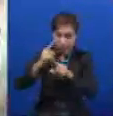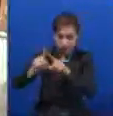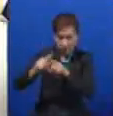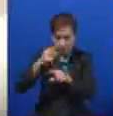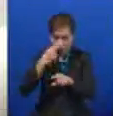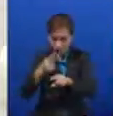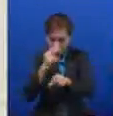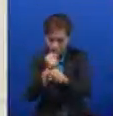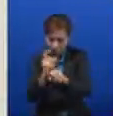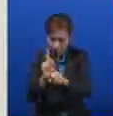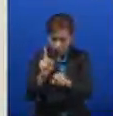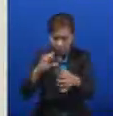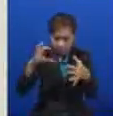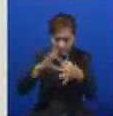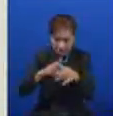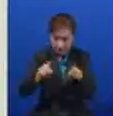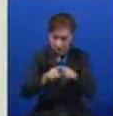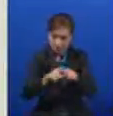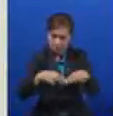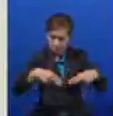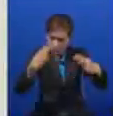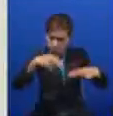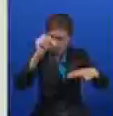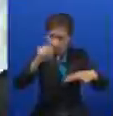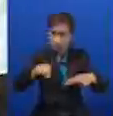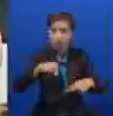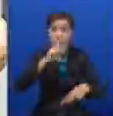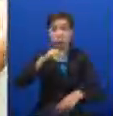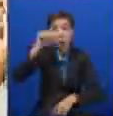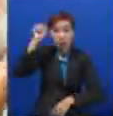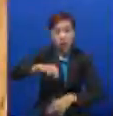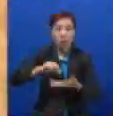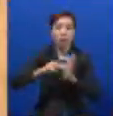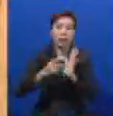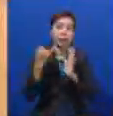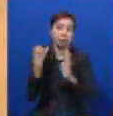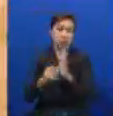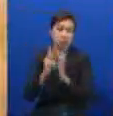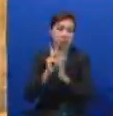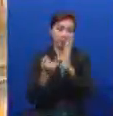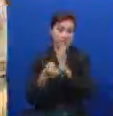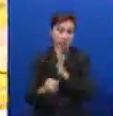คุณสมบัติเป็นยุทธภัณฑ์หรือไม่หากใช่ก็ถือว่าผิดกฎหมายเช่นกัน